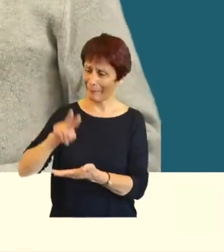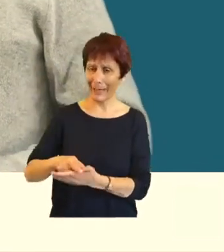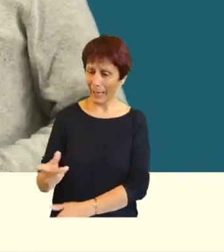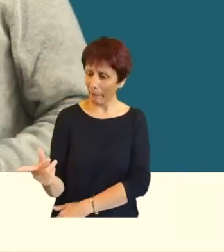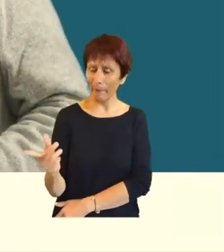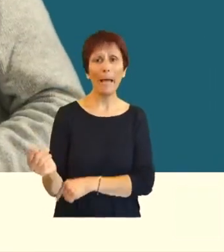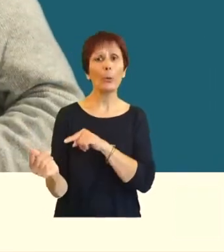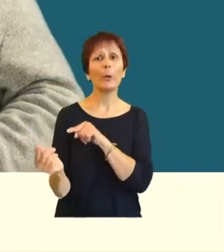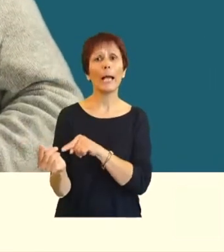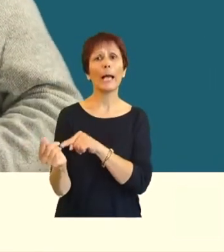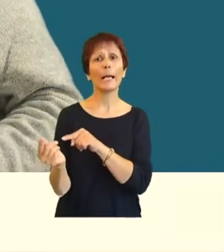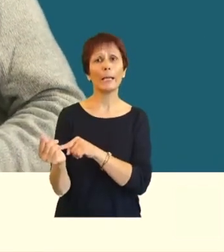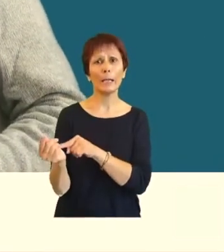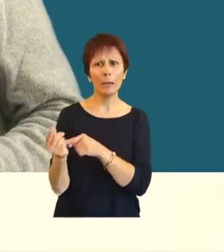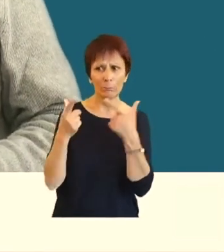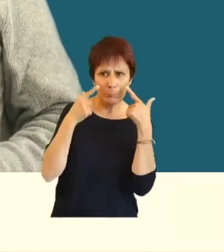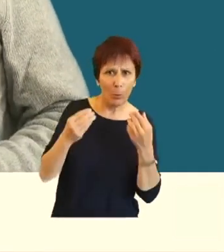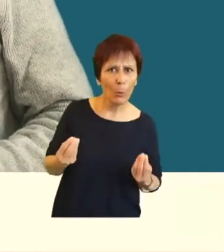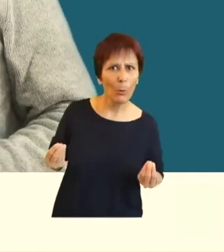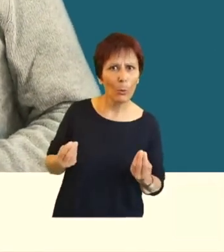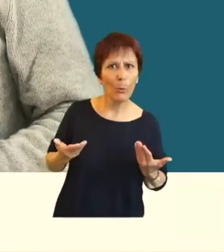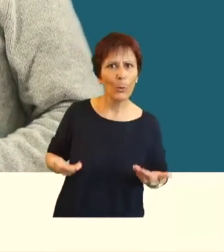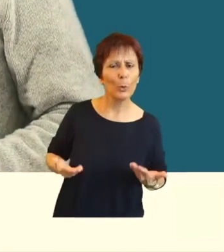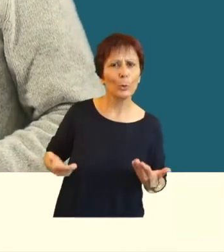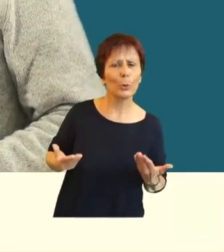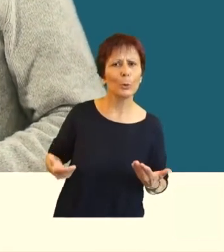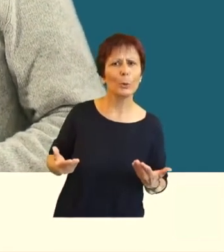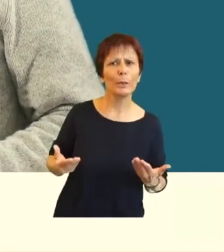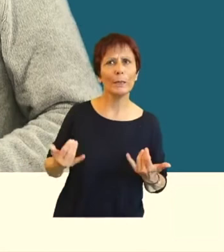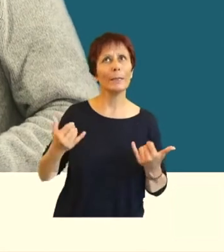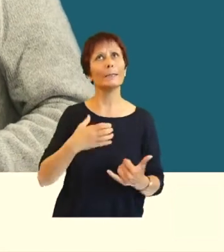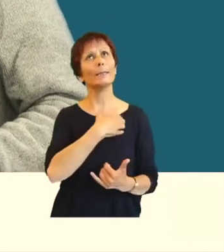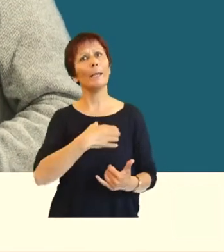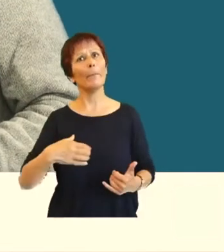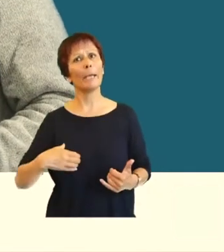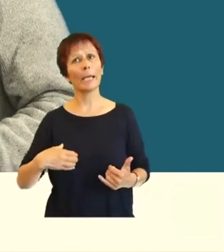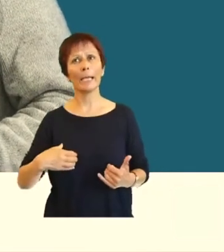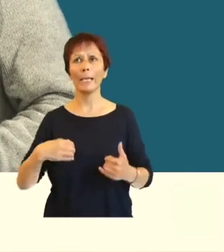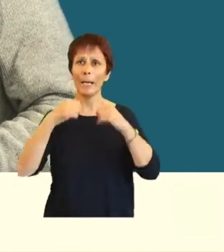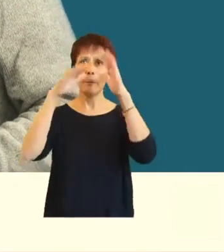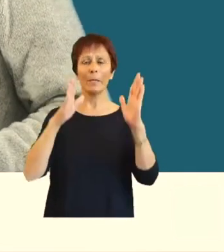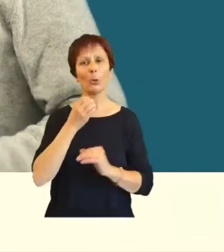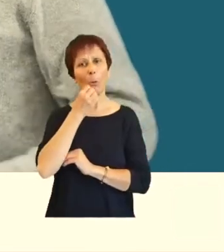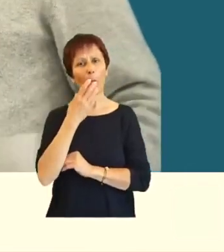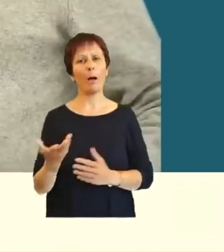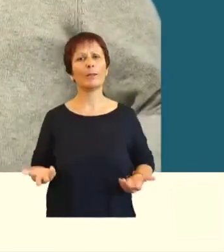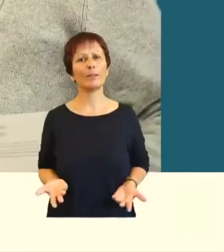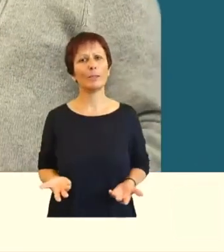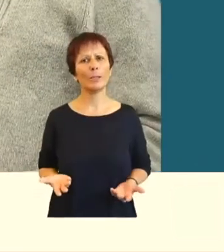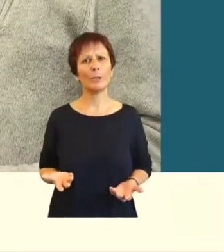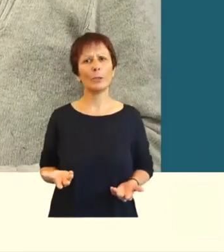qui semble ne pas apparaître aujourd'hui en cette mairie de Maison-Blanche.